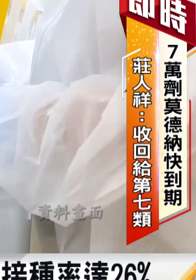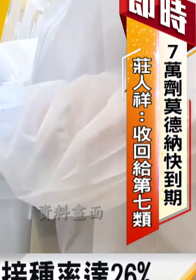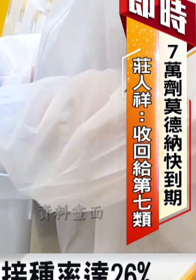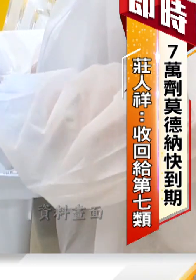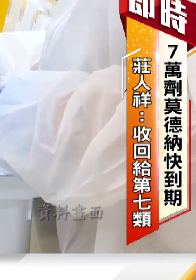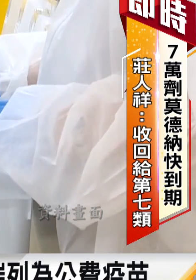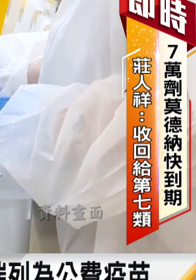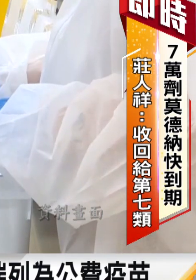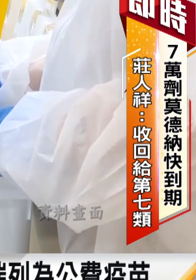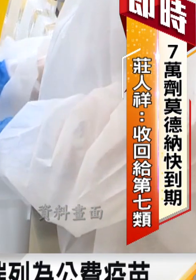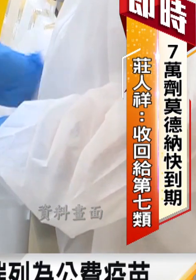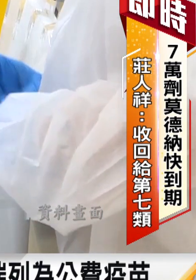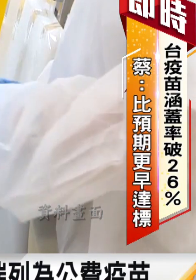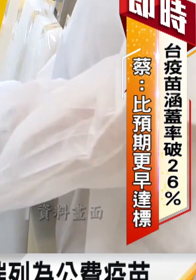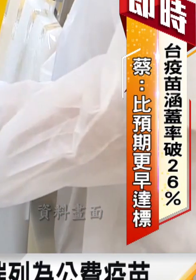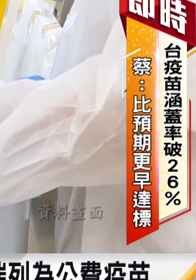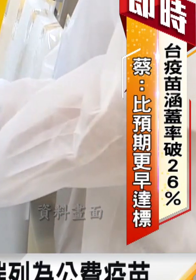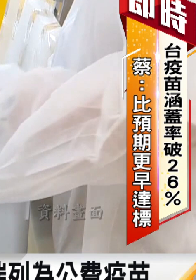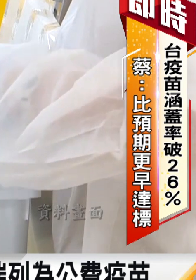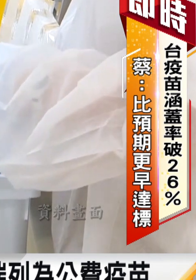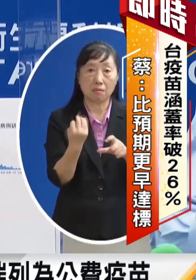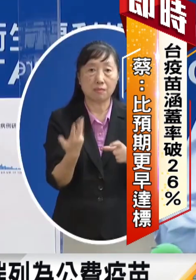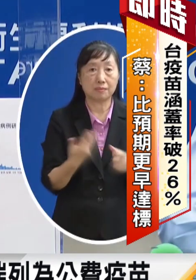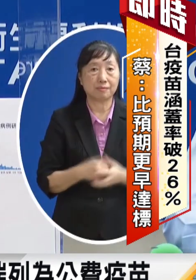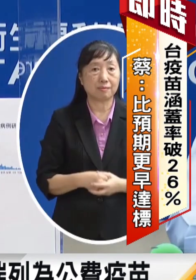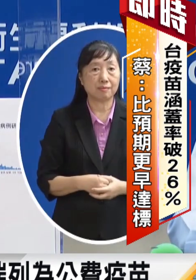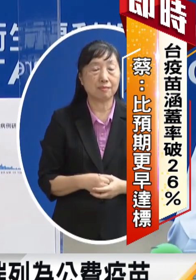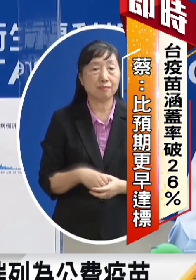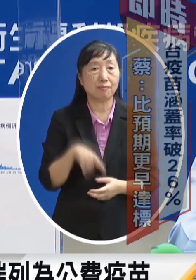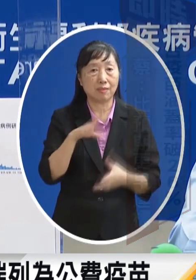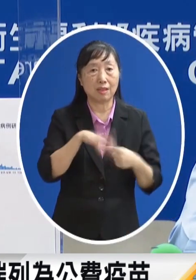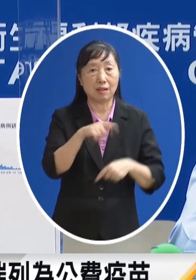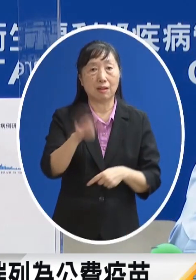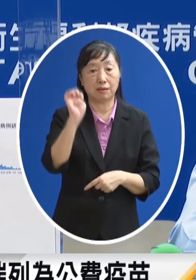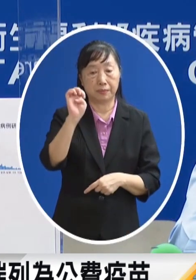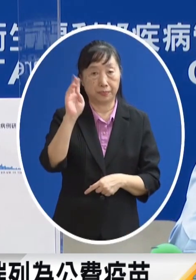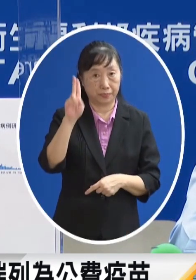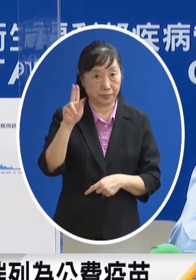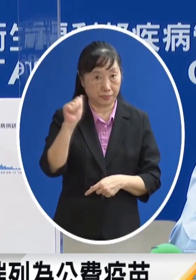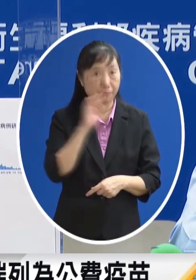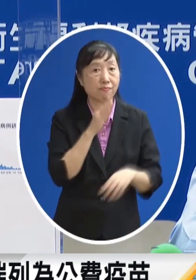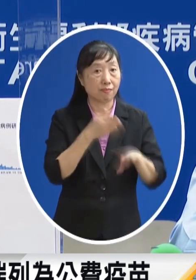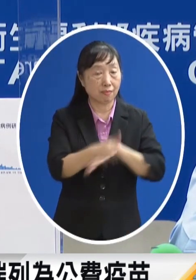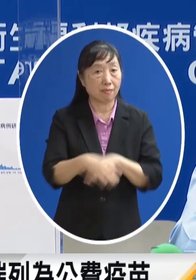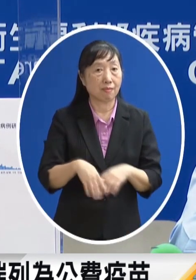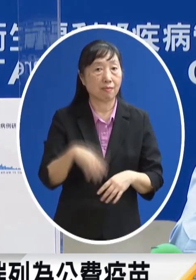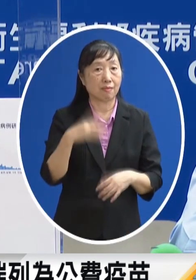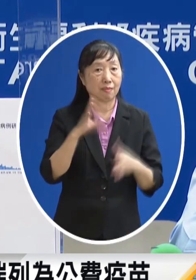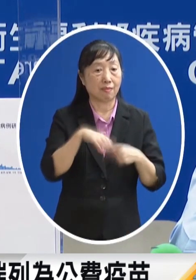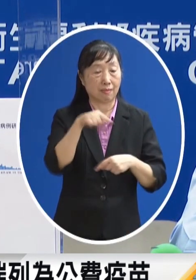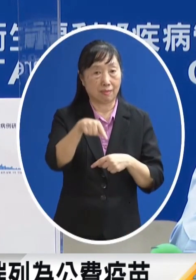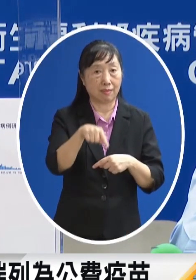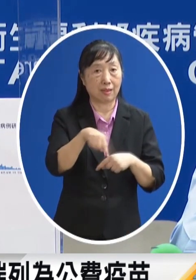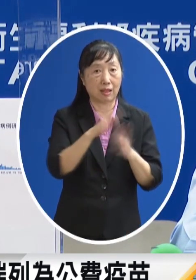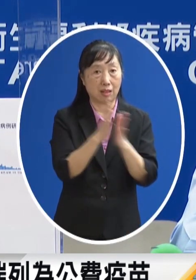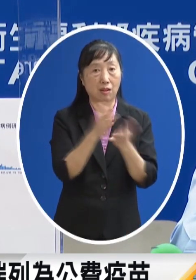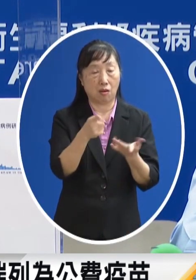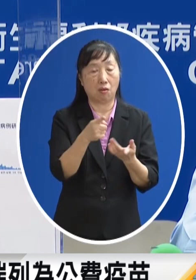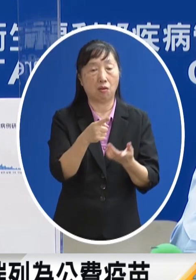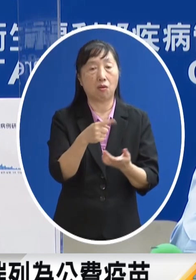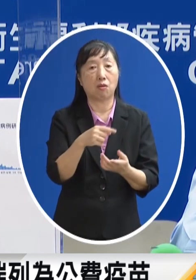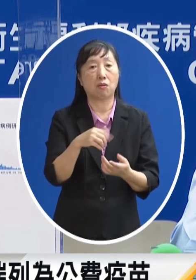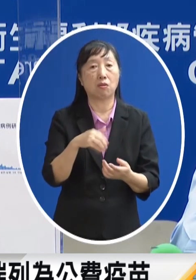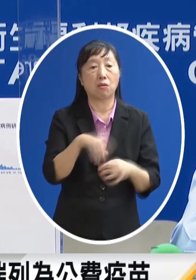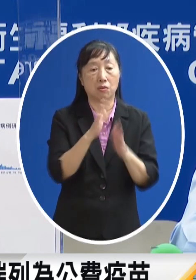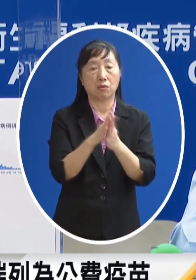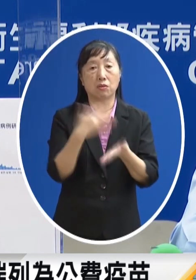疫苗也将纳入公费疫苗的名单内。 EUA 通过之后，那 ACIP 也同意列入我们疫苗接种